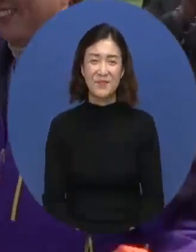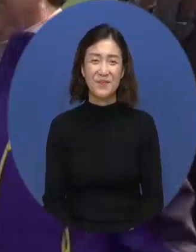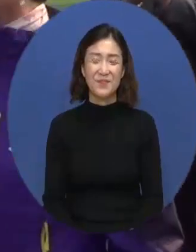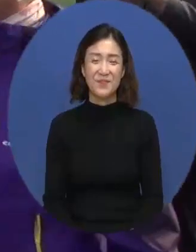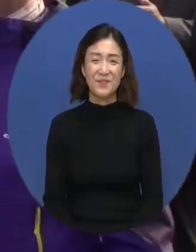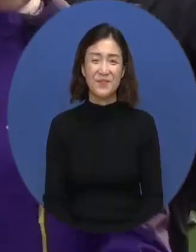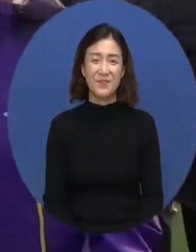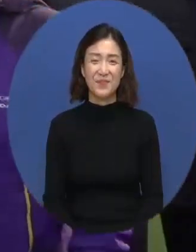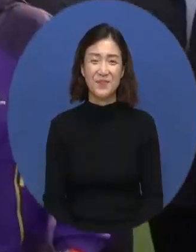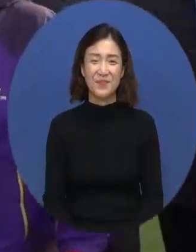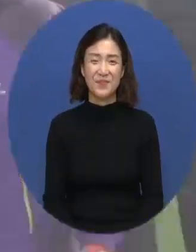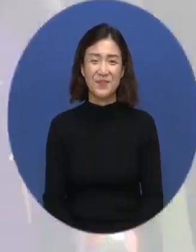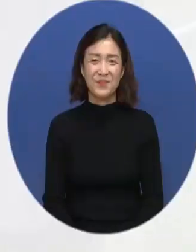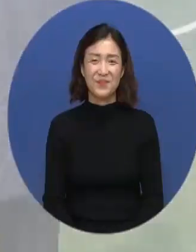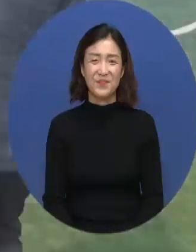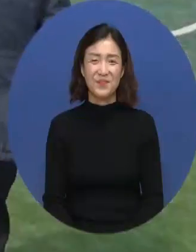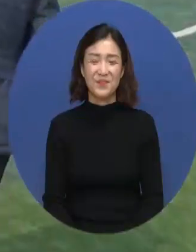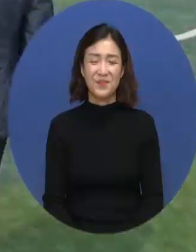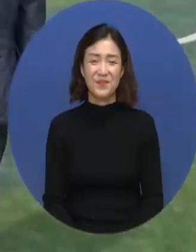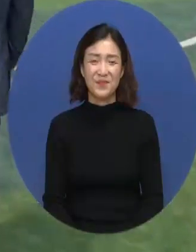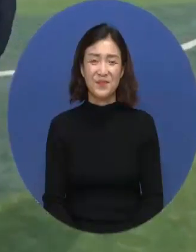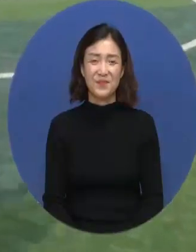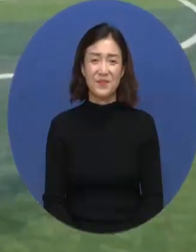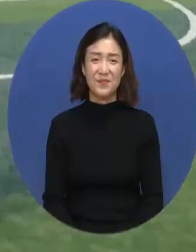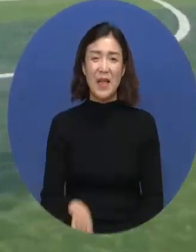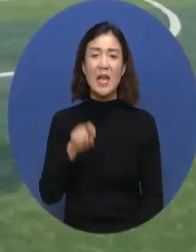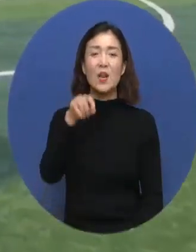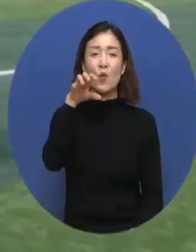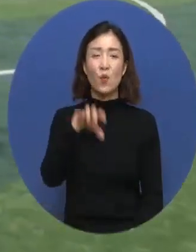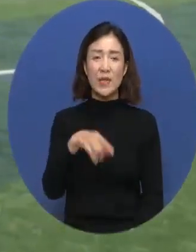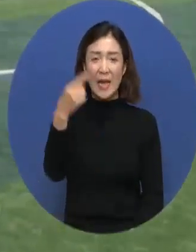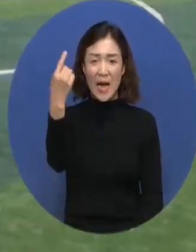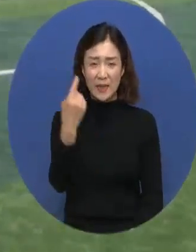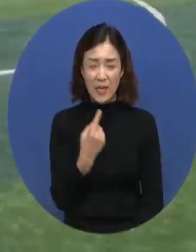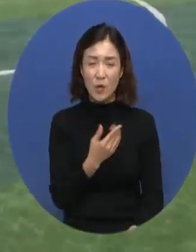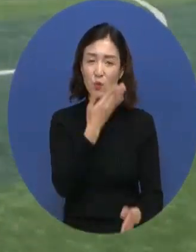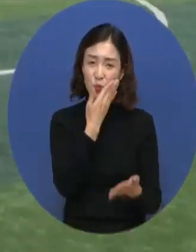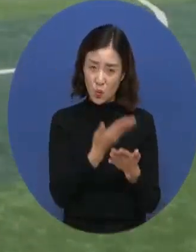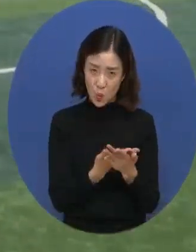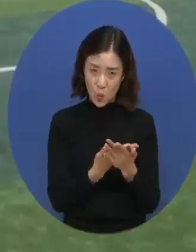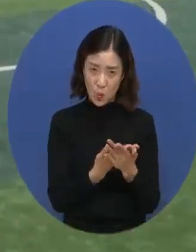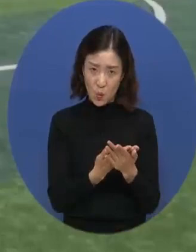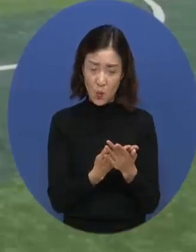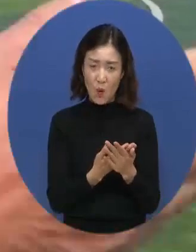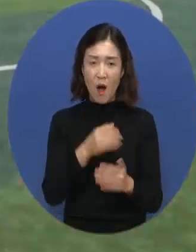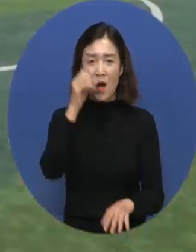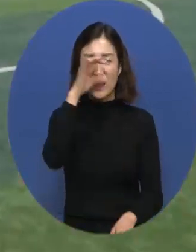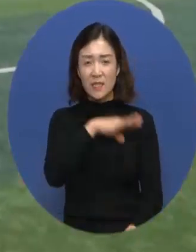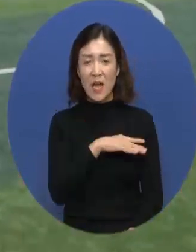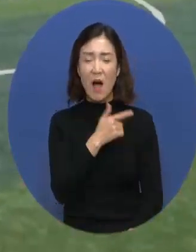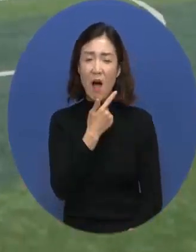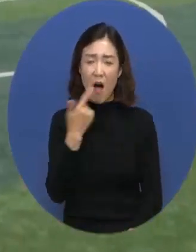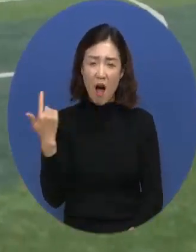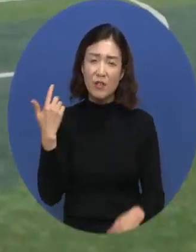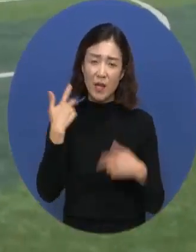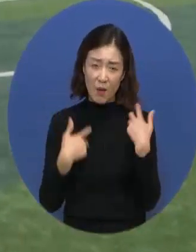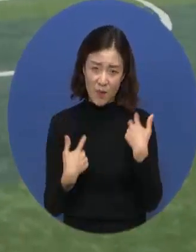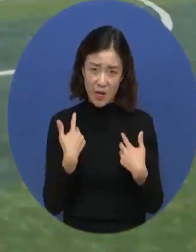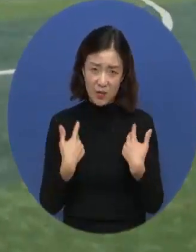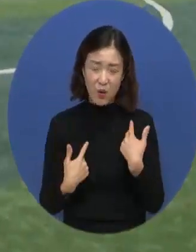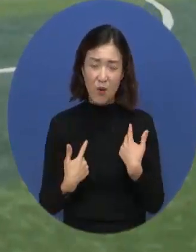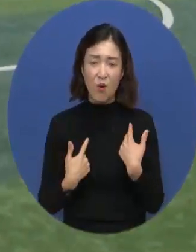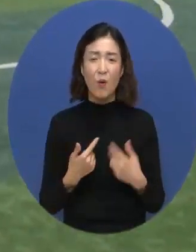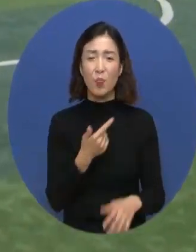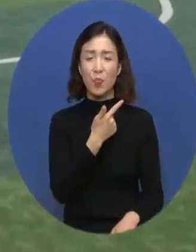못했다고 일로 오셔도 일단 이런 데 나왔다는 게 중요한 거고 그냥 기후 아주 재밌게